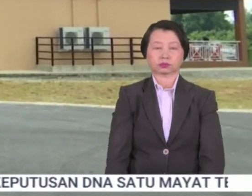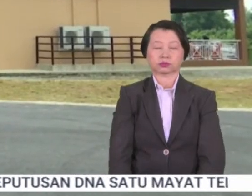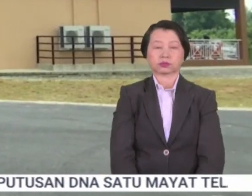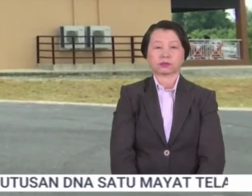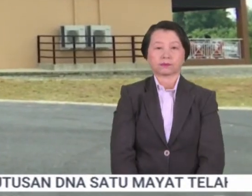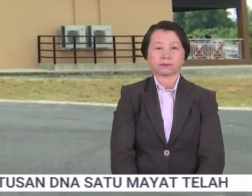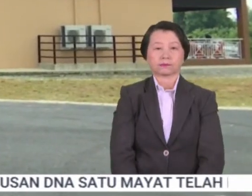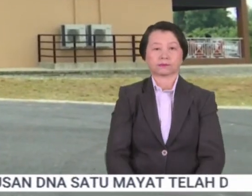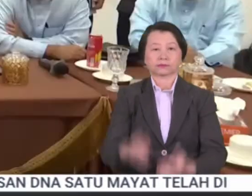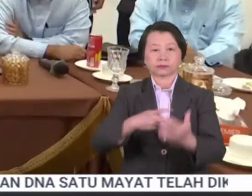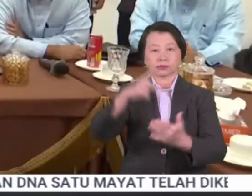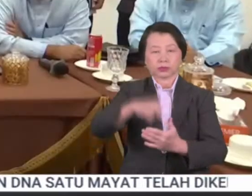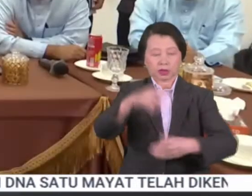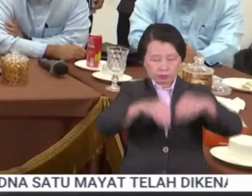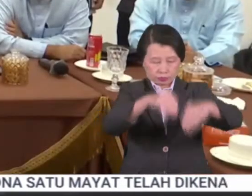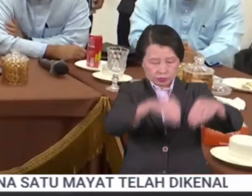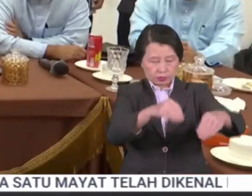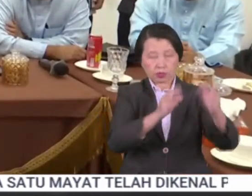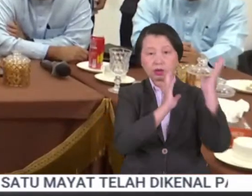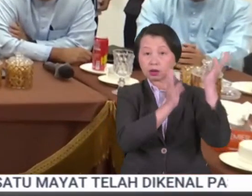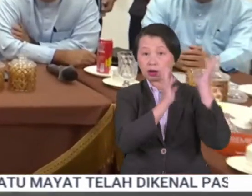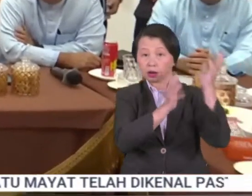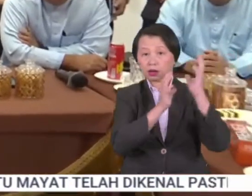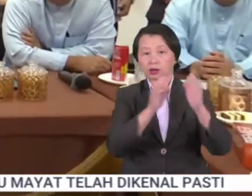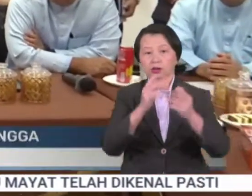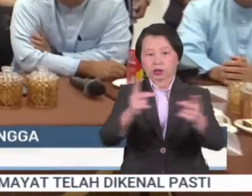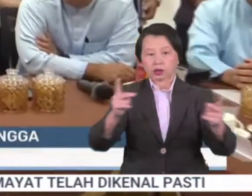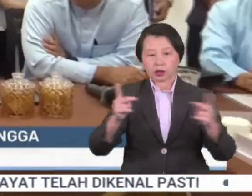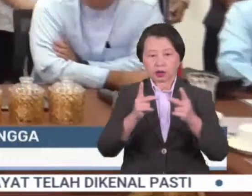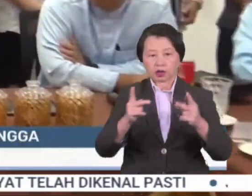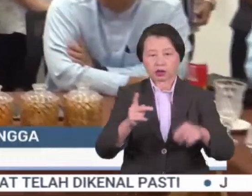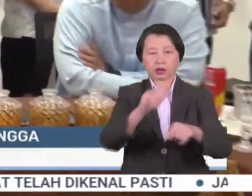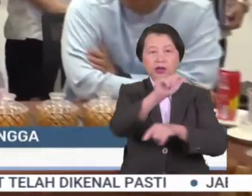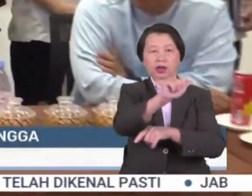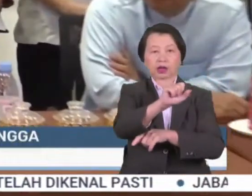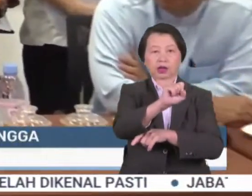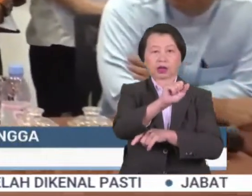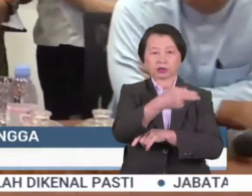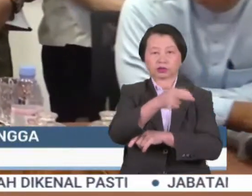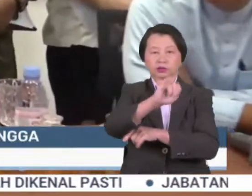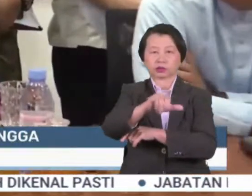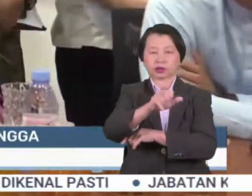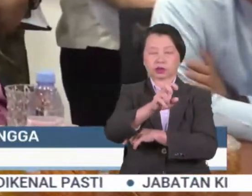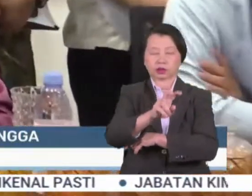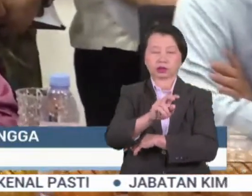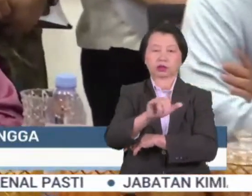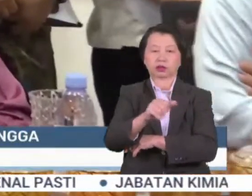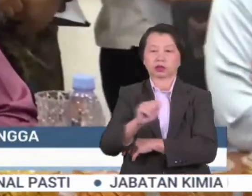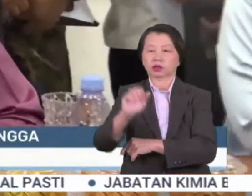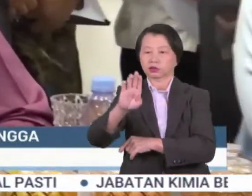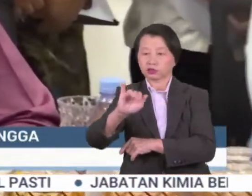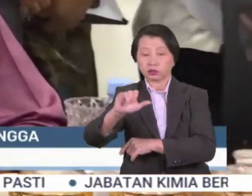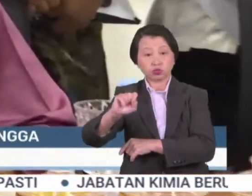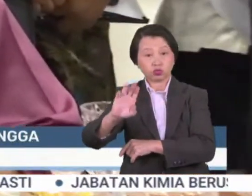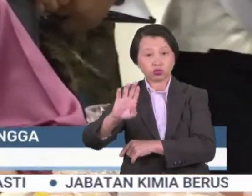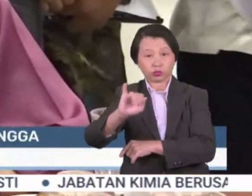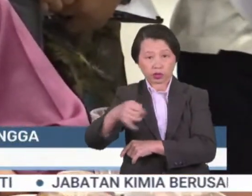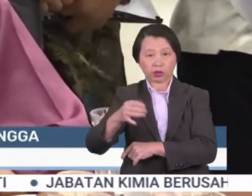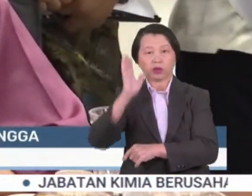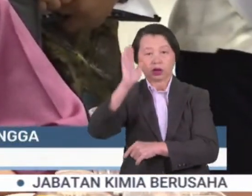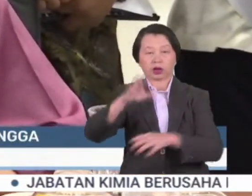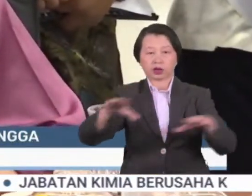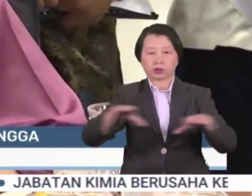depan projek penanaman semula kelapa di kawasan meliputi asar jaya sadung jaya sebuyau dan Lingga itu akan